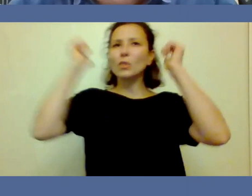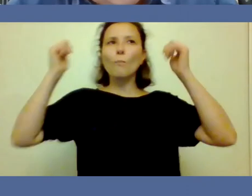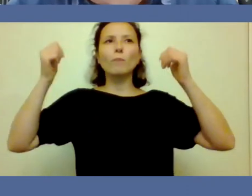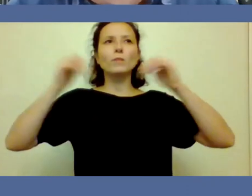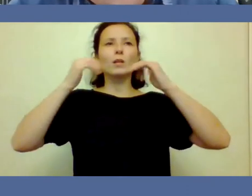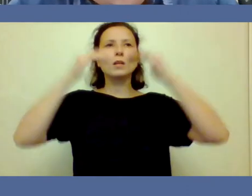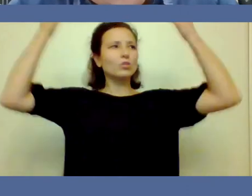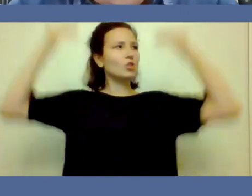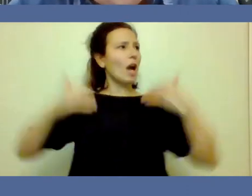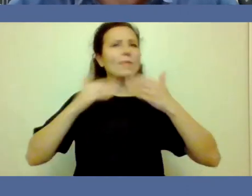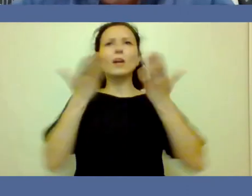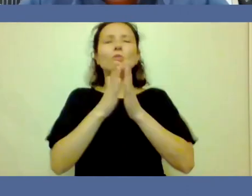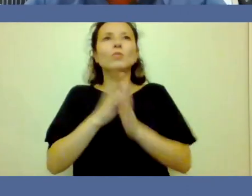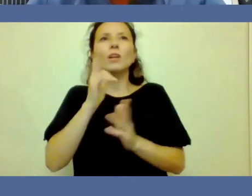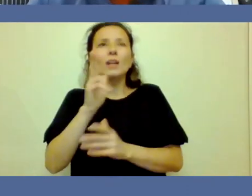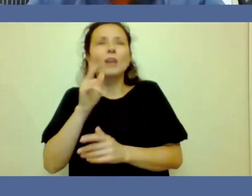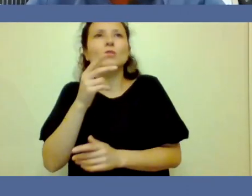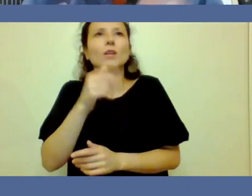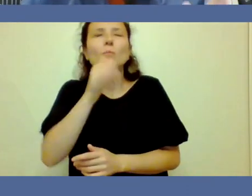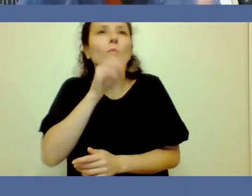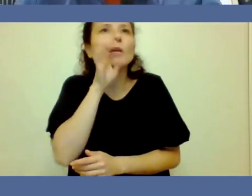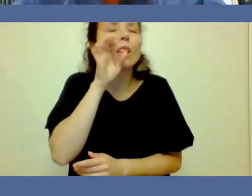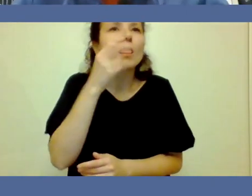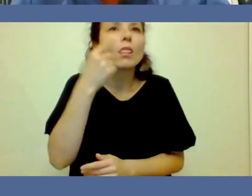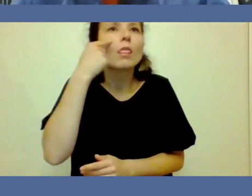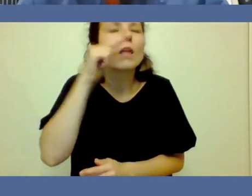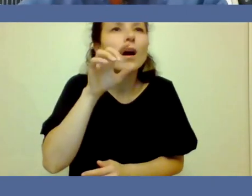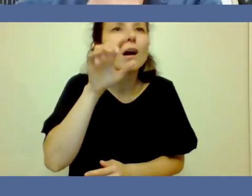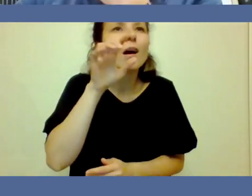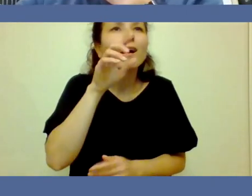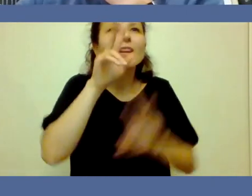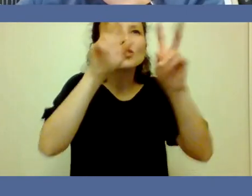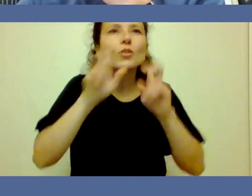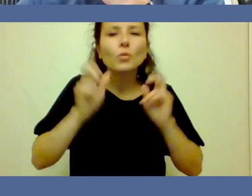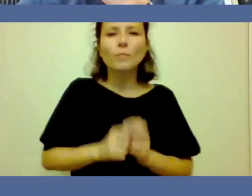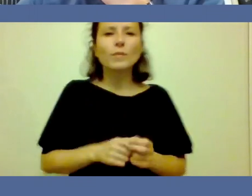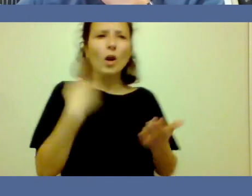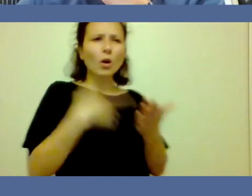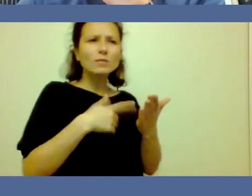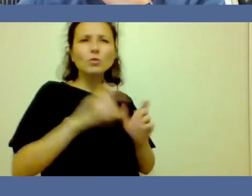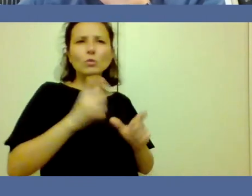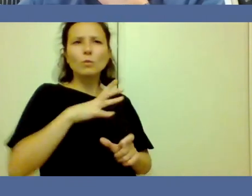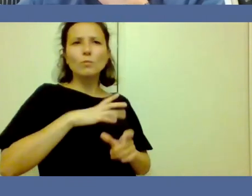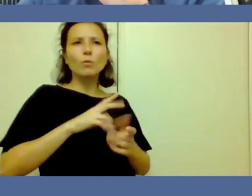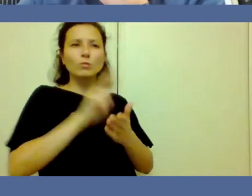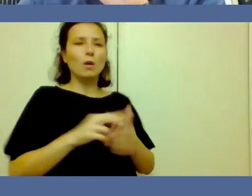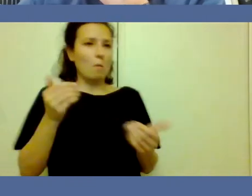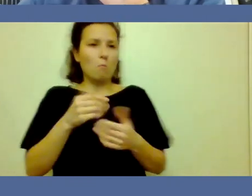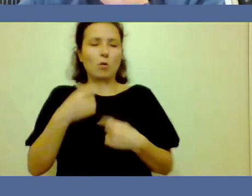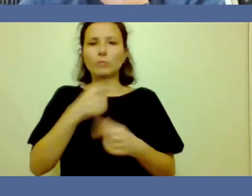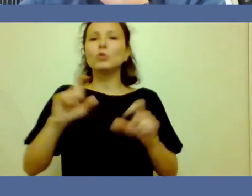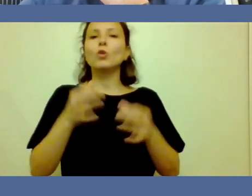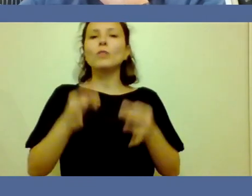wszyscy próbują teraz zobaczyć, ale nie zobaczą żadnego tytułu. Tego się nie da podpatrzeć. Ostatnio to przeczytałam. Mogę powiedzieć, co teraz czytam. Teraz